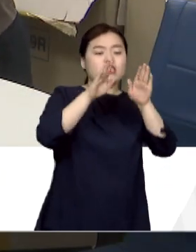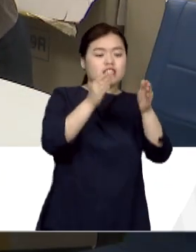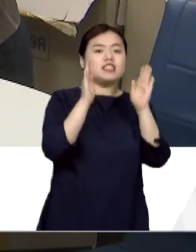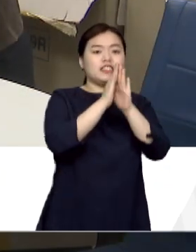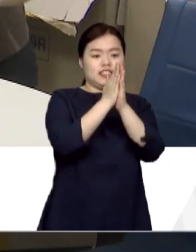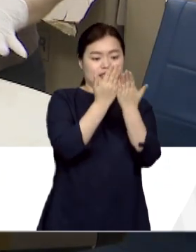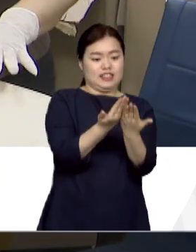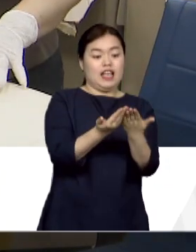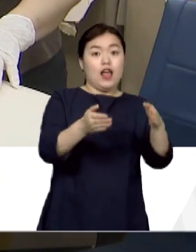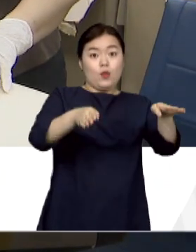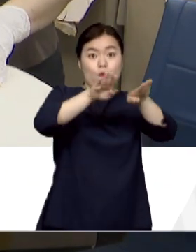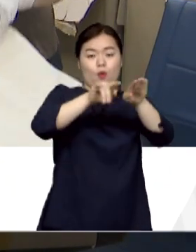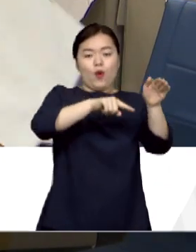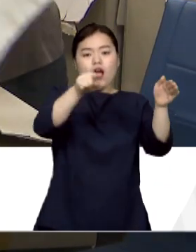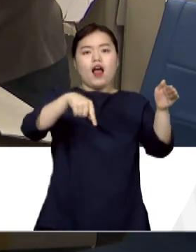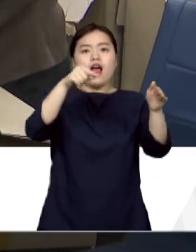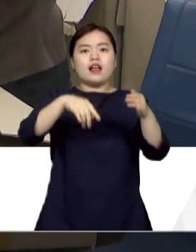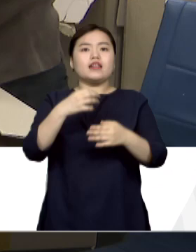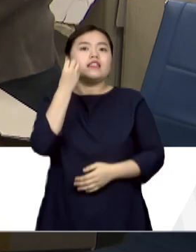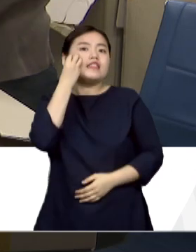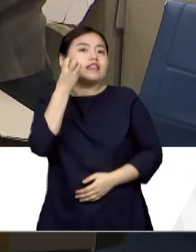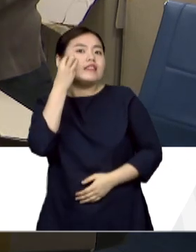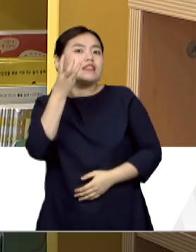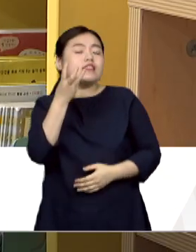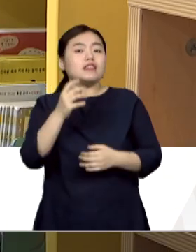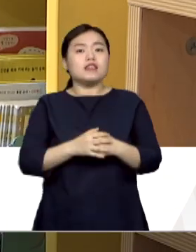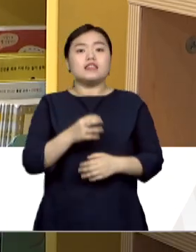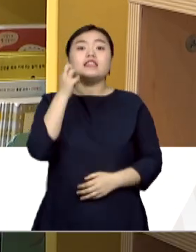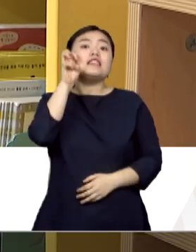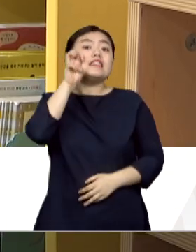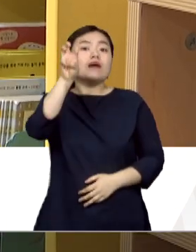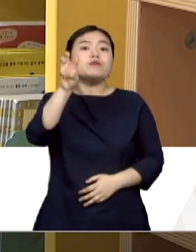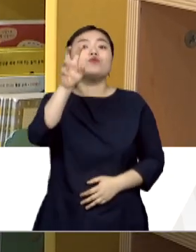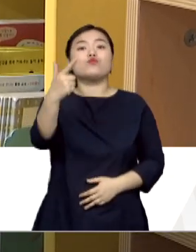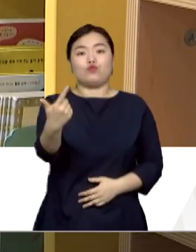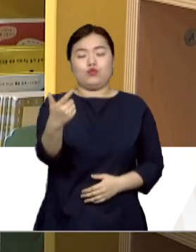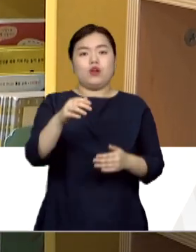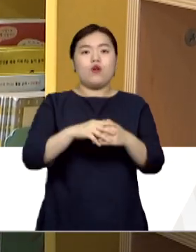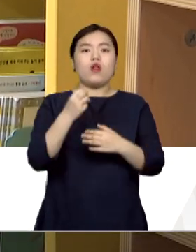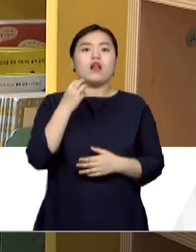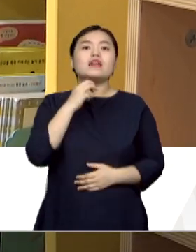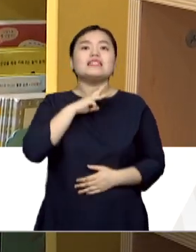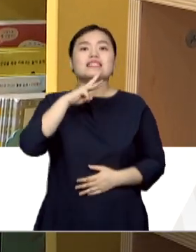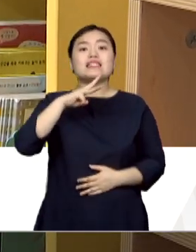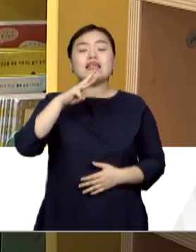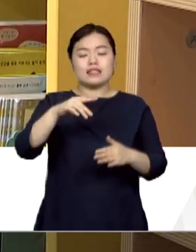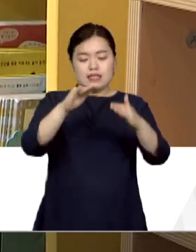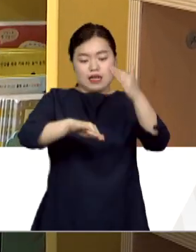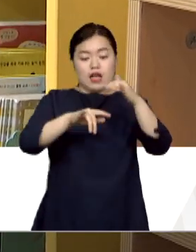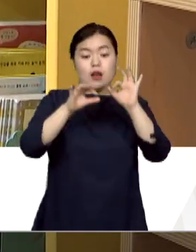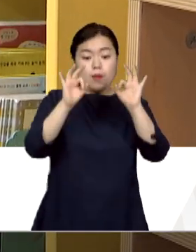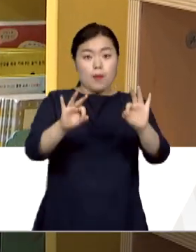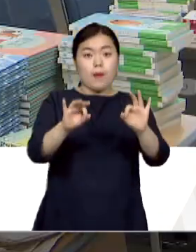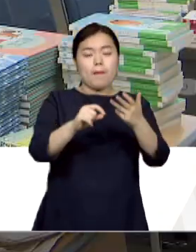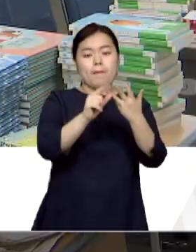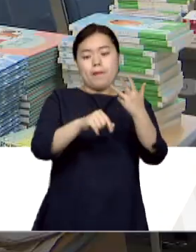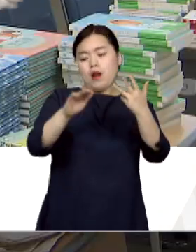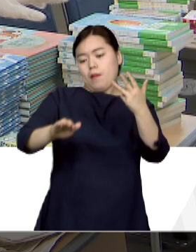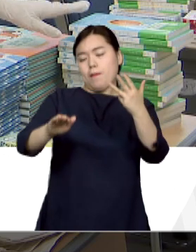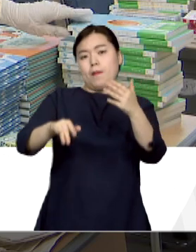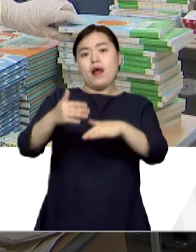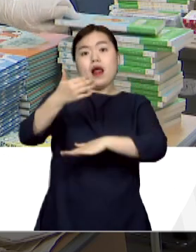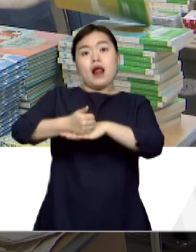안양 어린이도서관은 안양시에 거주하는 생후 36개월 이하의 영유아를 대상으로 8월 26일부터 10월